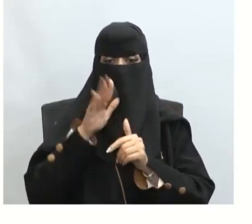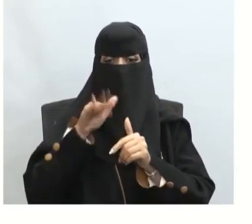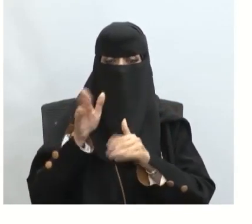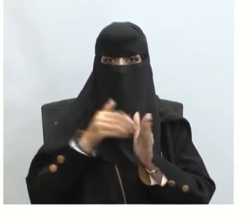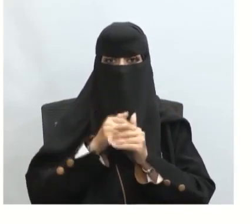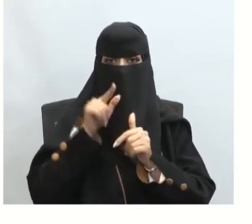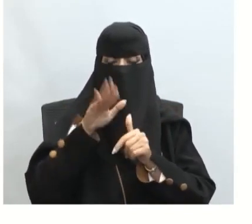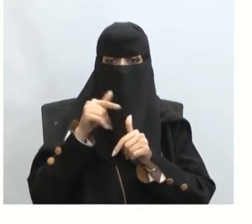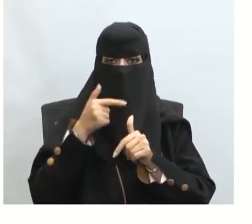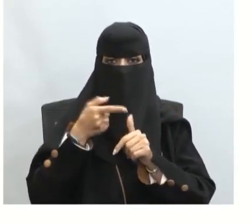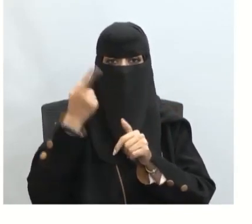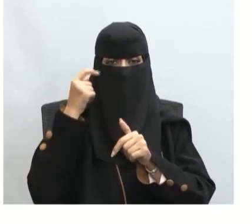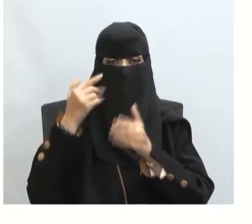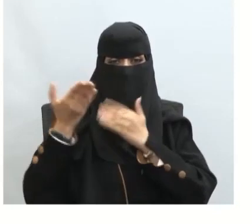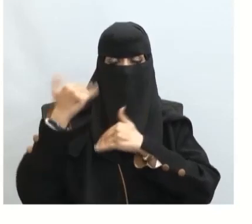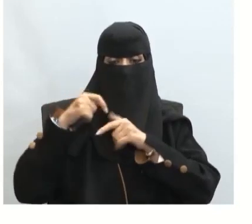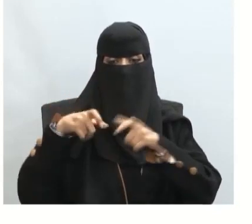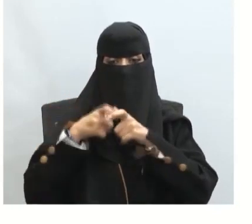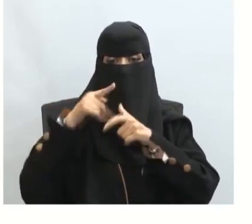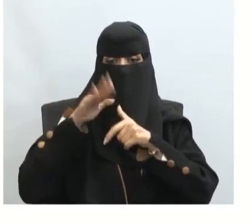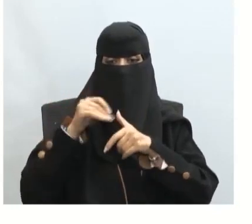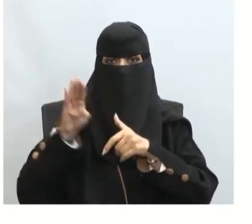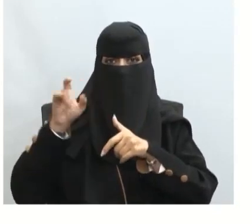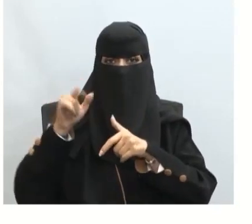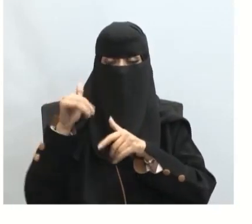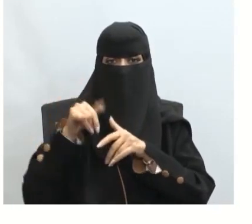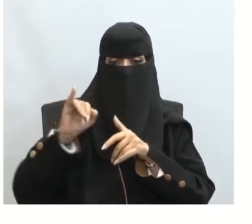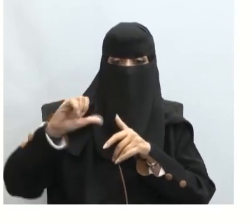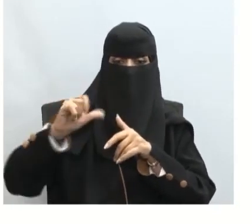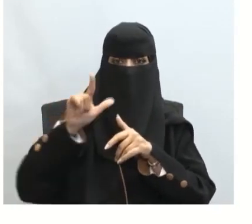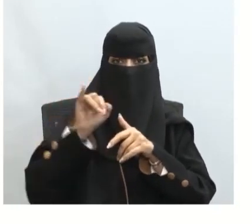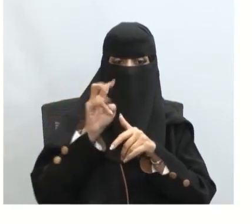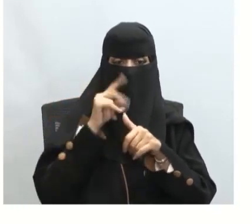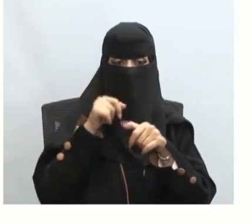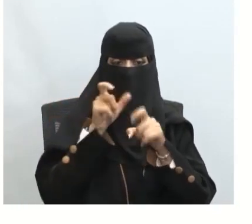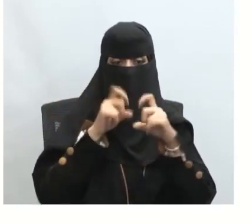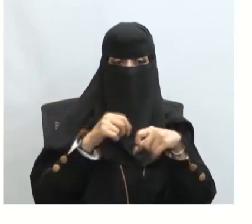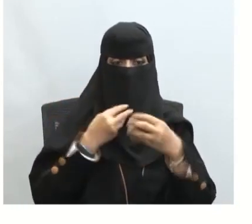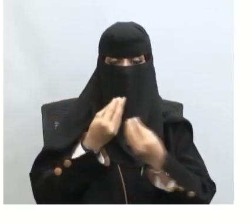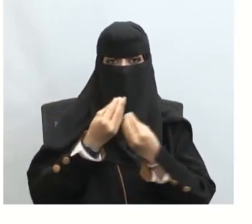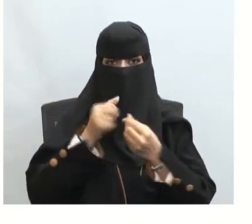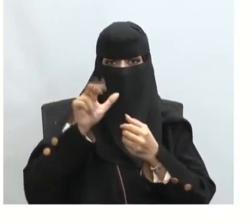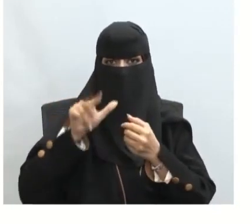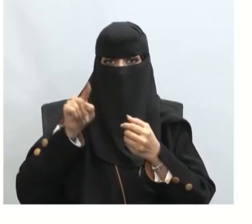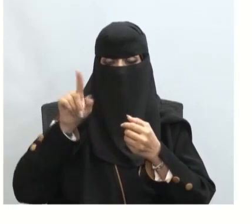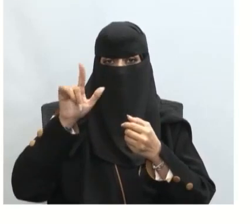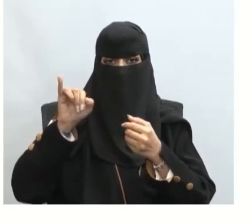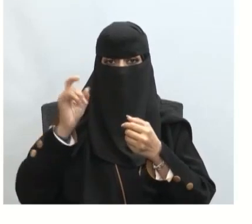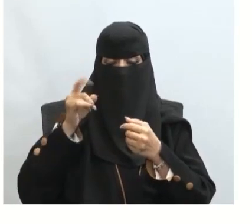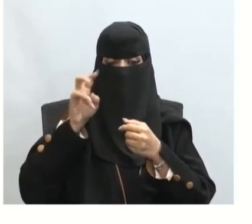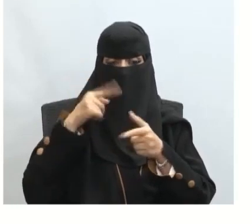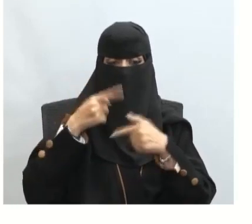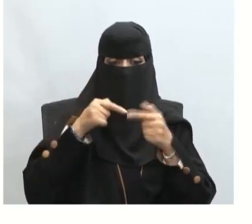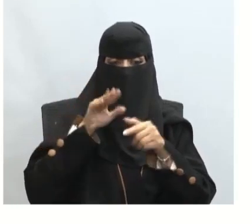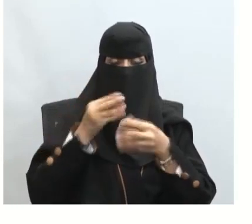فيها مراجعه المفردات الكتله الموليه كتله مول واحد من الماده مفرداتنا الجديده ستكون تفاعلات البلمره